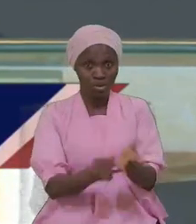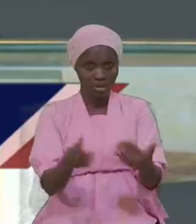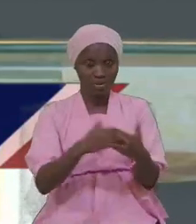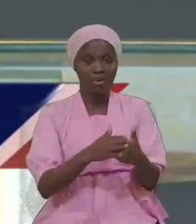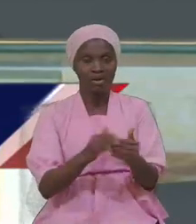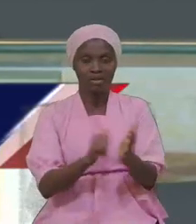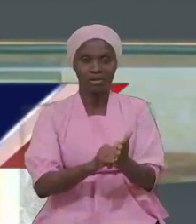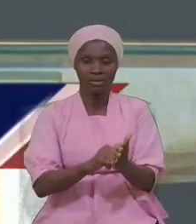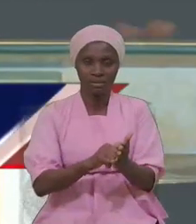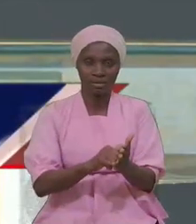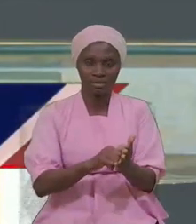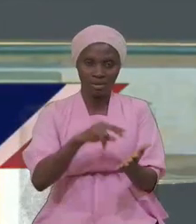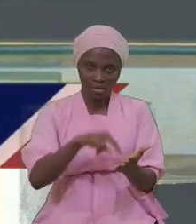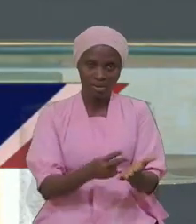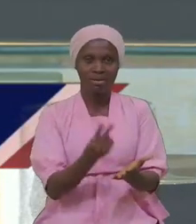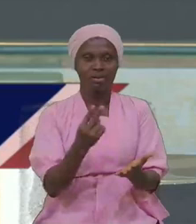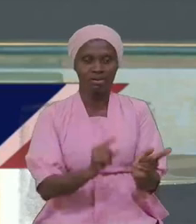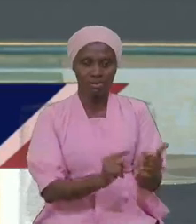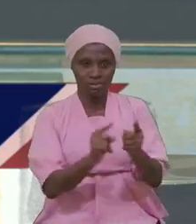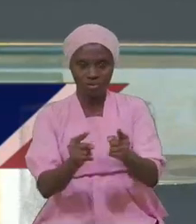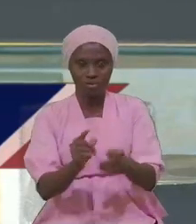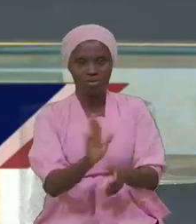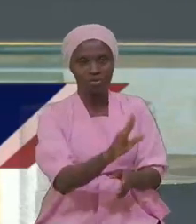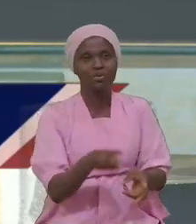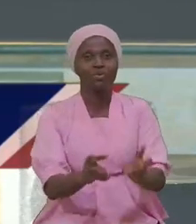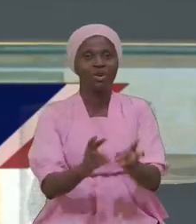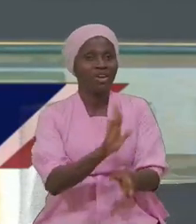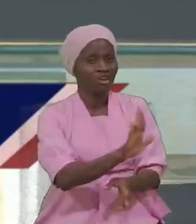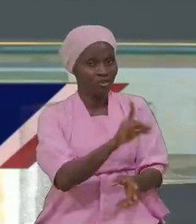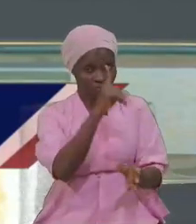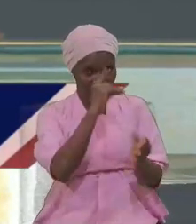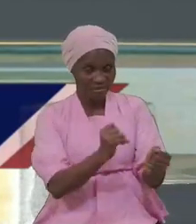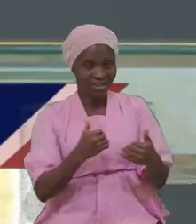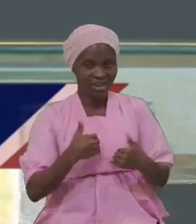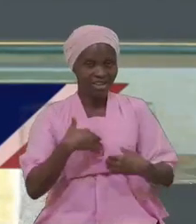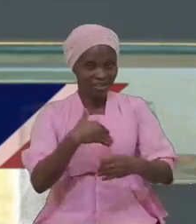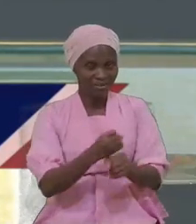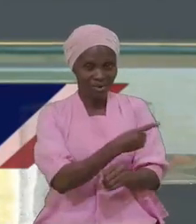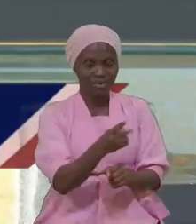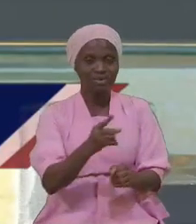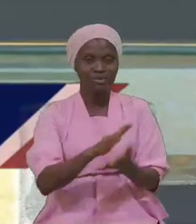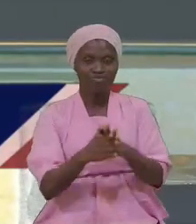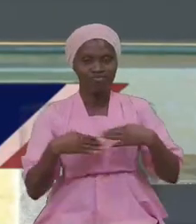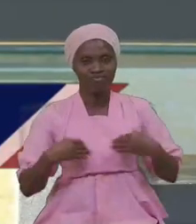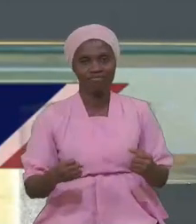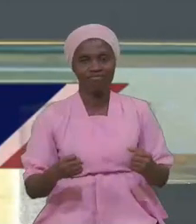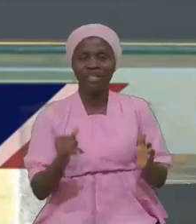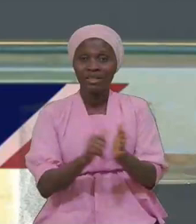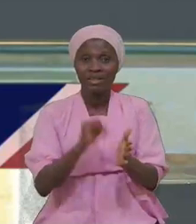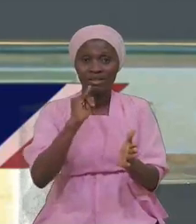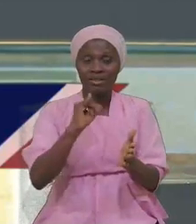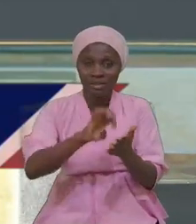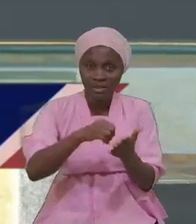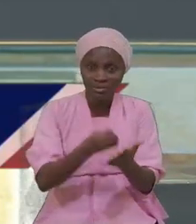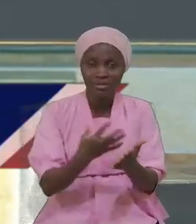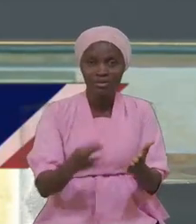lève-toi, va, ta foi t'a sauvé. C'est l'évidence de la foi. Lorsque